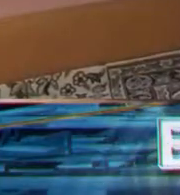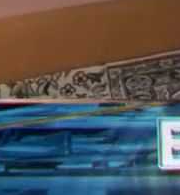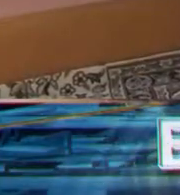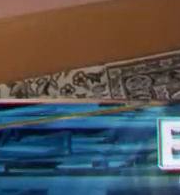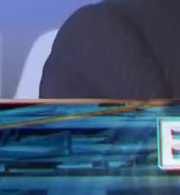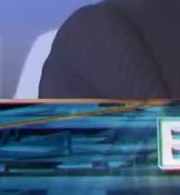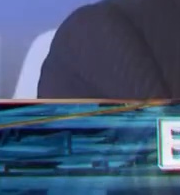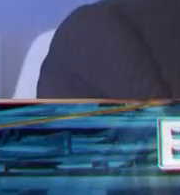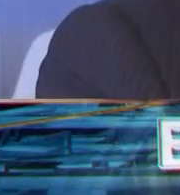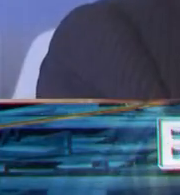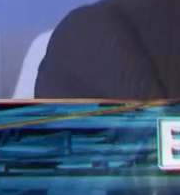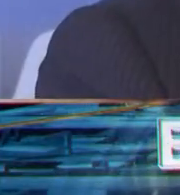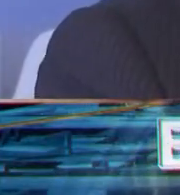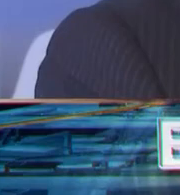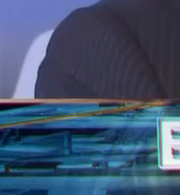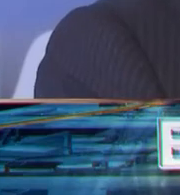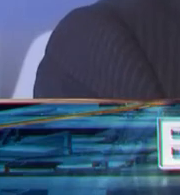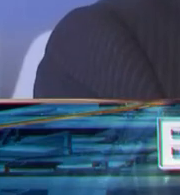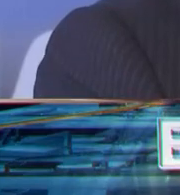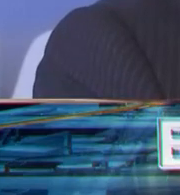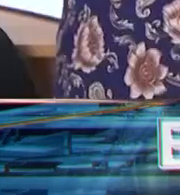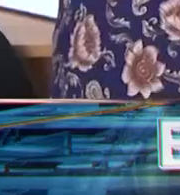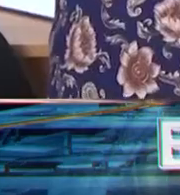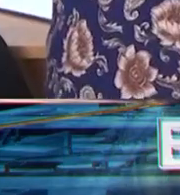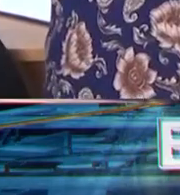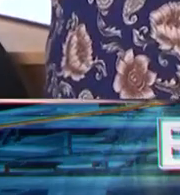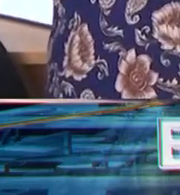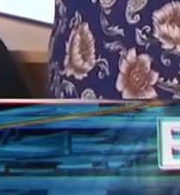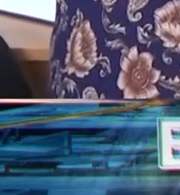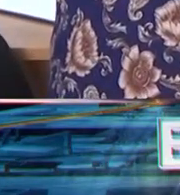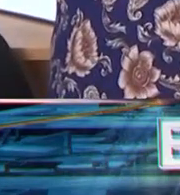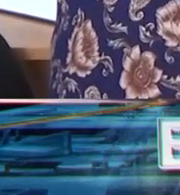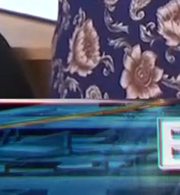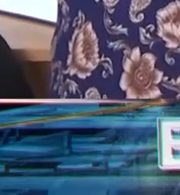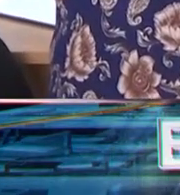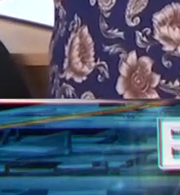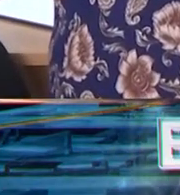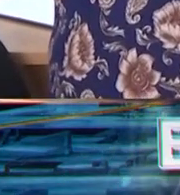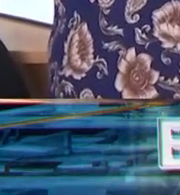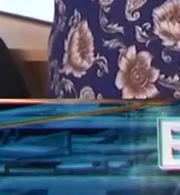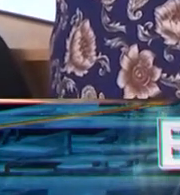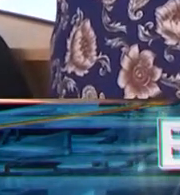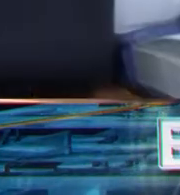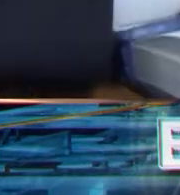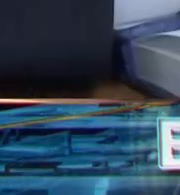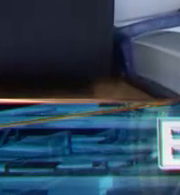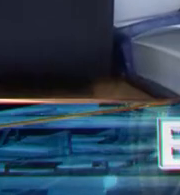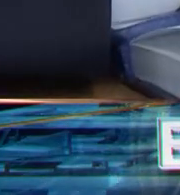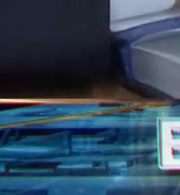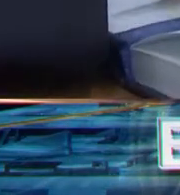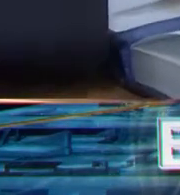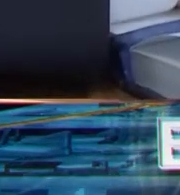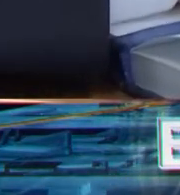Талдықорғанда адал көмек жобасы іске қосылды. Тұрғындар әр жұмада сағат 15:00-де қалалық жұмыспен қамту мекемесі ғимаратындағы